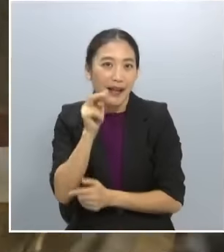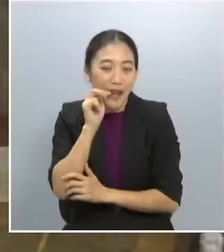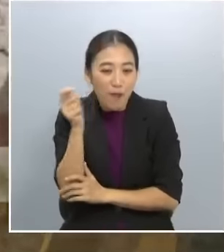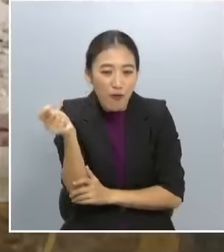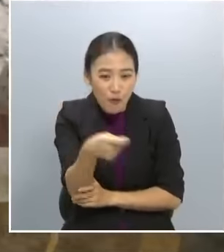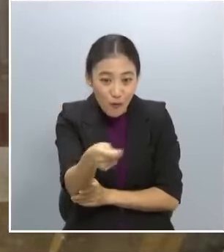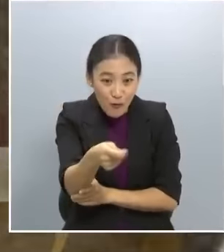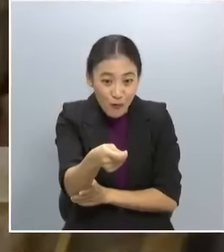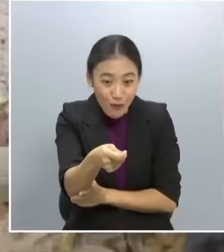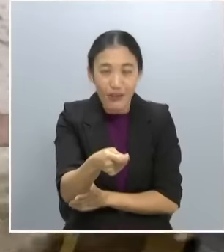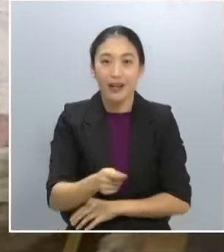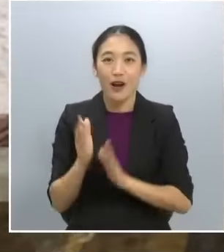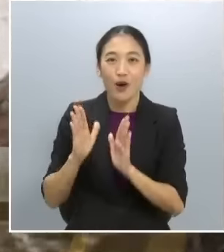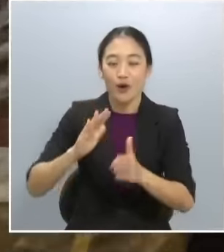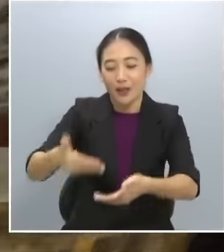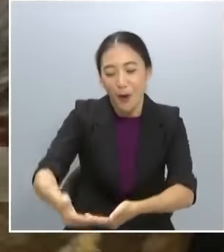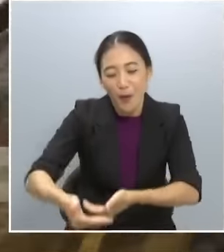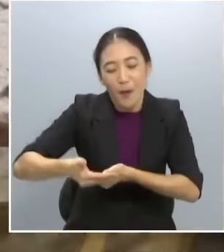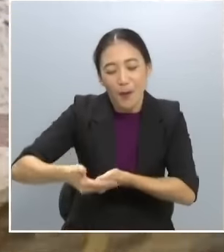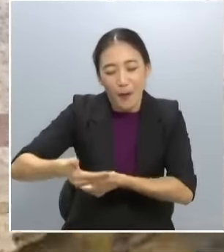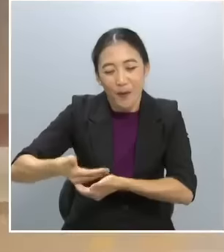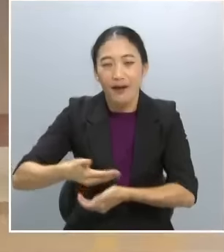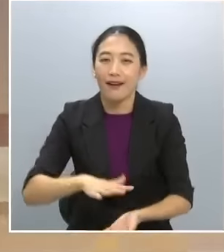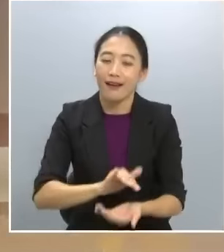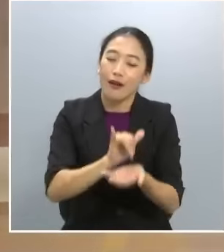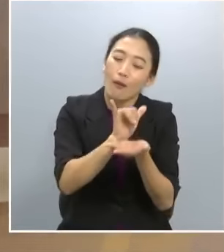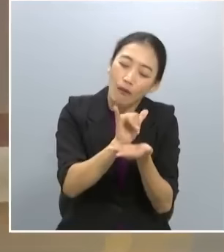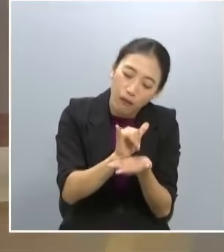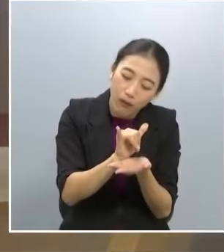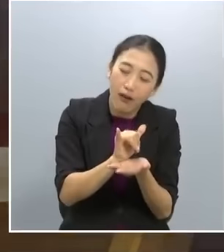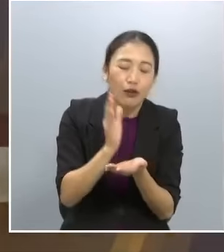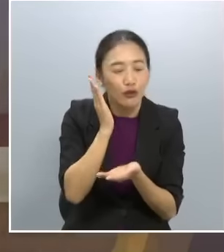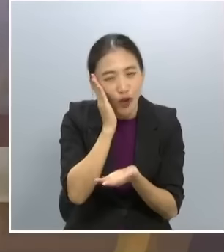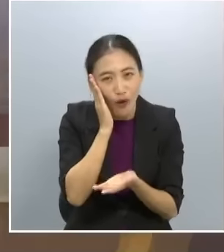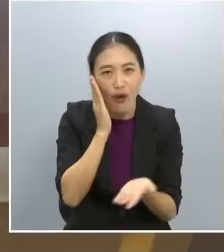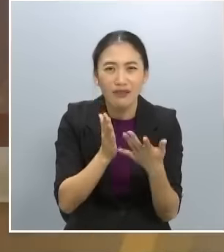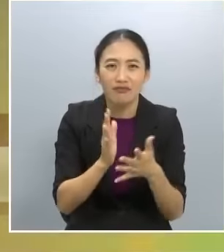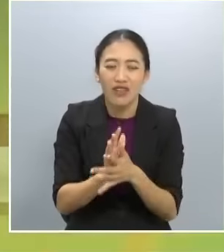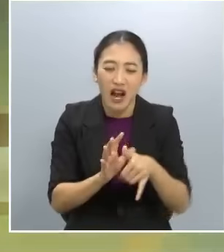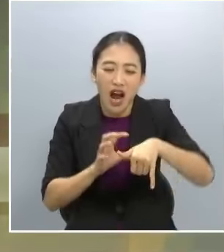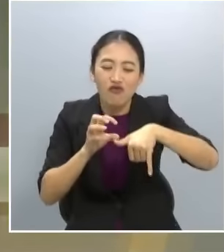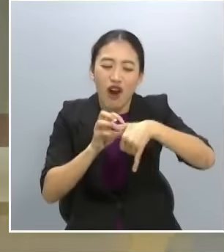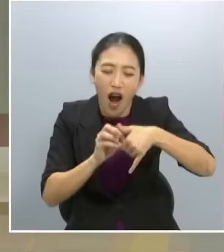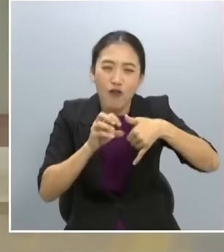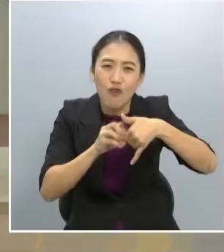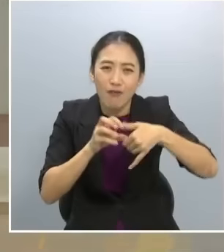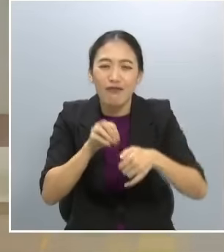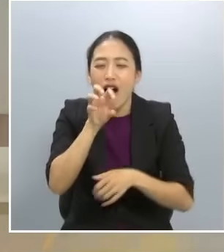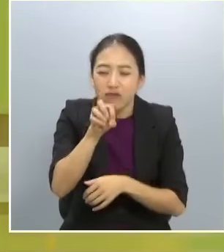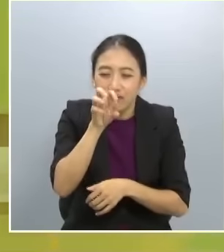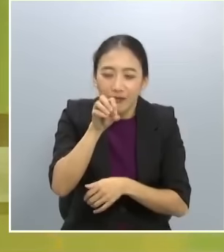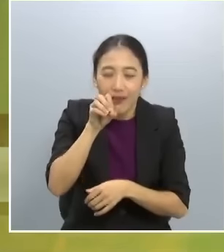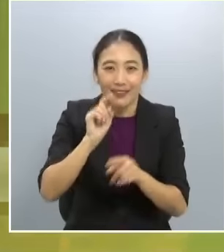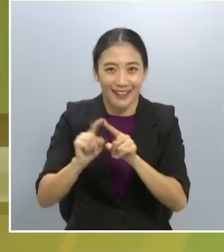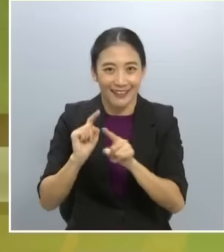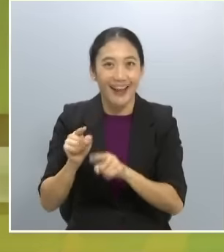อนถูกคนดูแลอุ้มหรือตอนนอนอยู่บนพื้น หรือพยายามจะสวบคนดูแล แล้วทามยังเล่าถึงกระแสความโด่งดังด้วยค่ะว่า